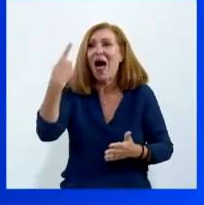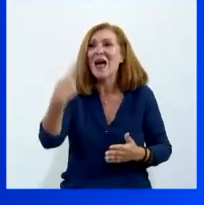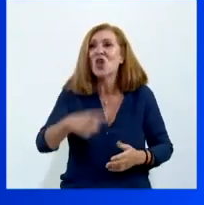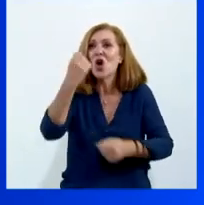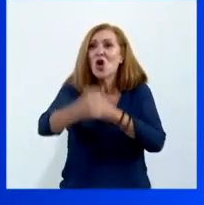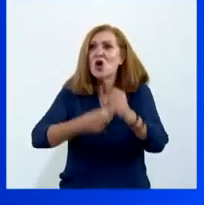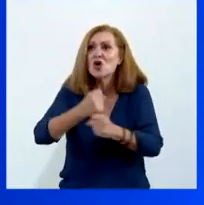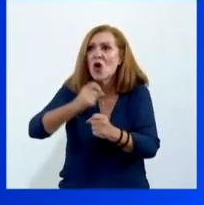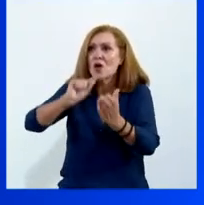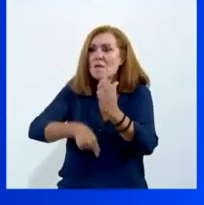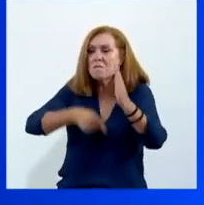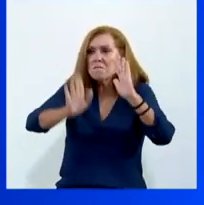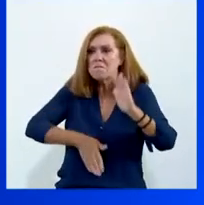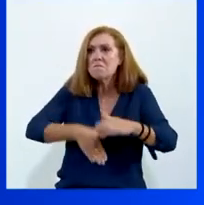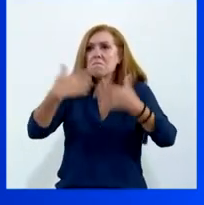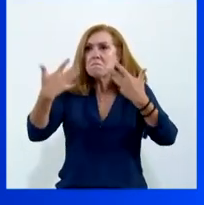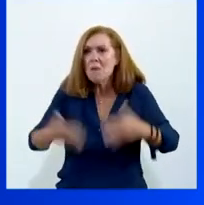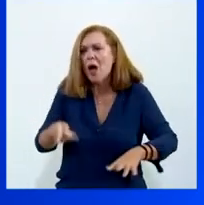οποία απορρέουν